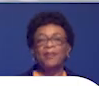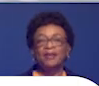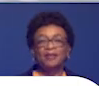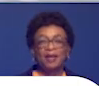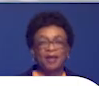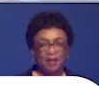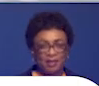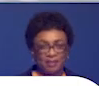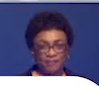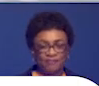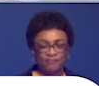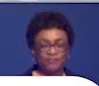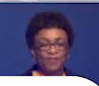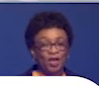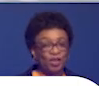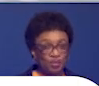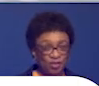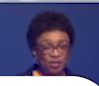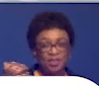jamii Tulia